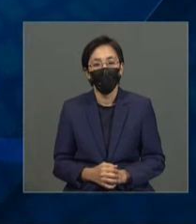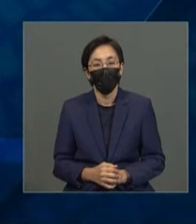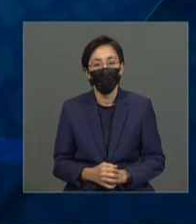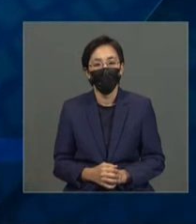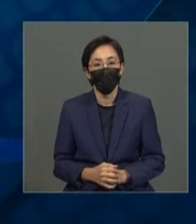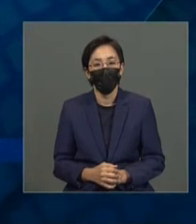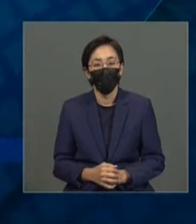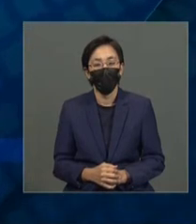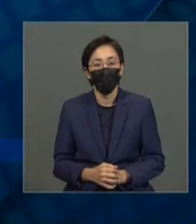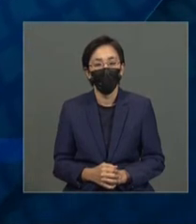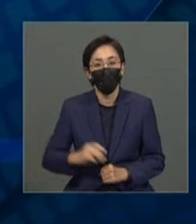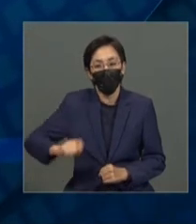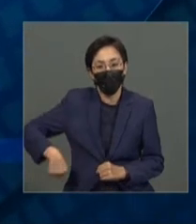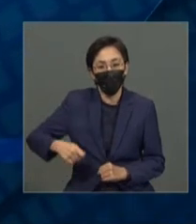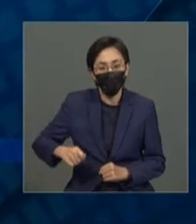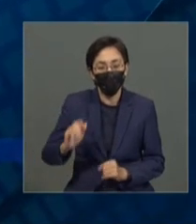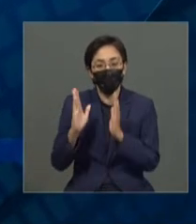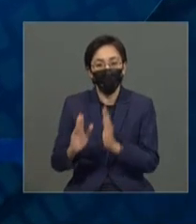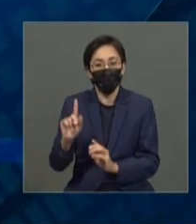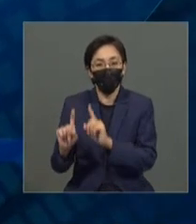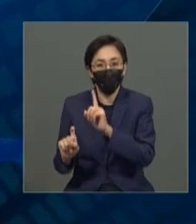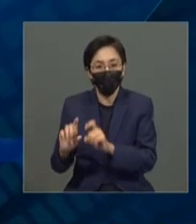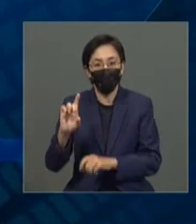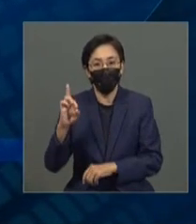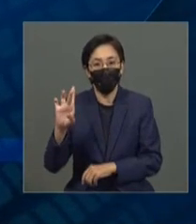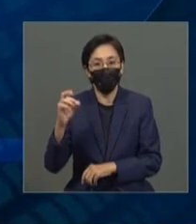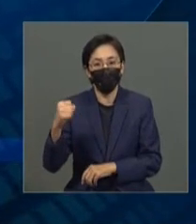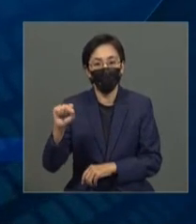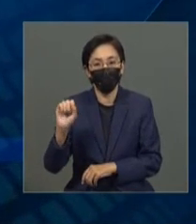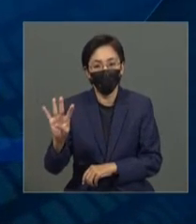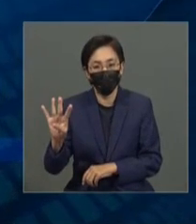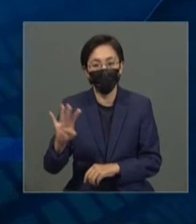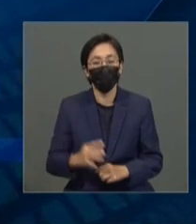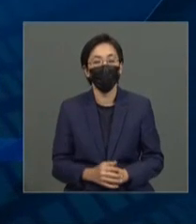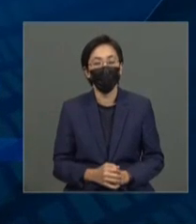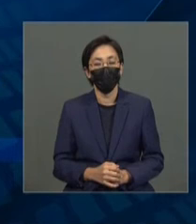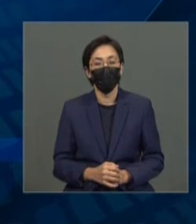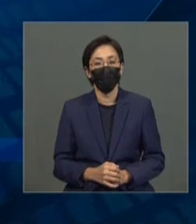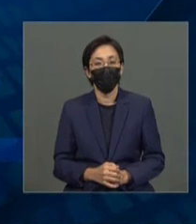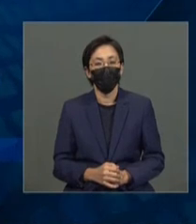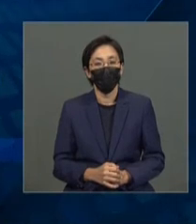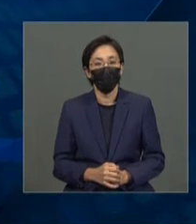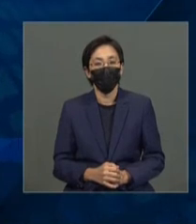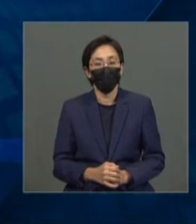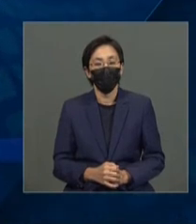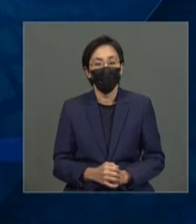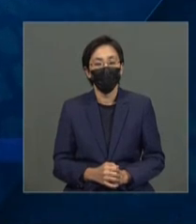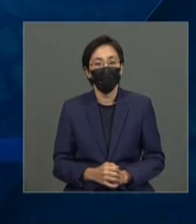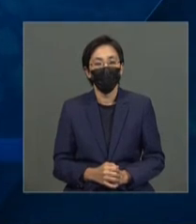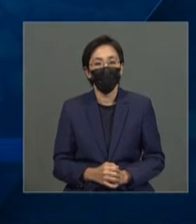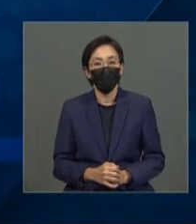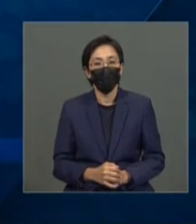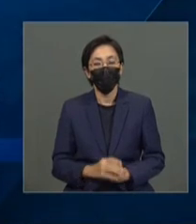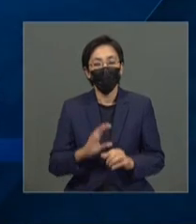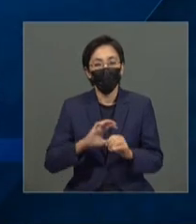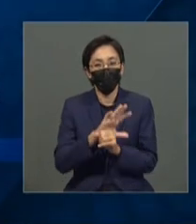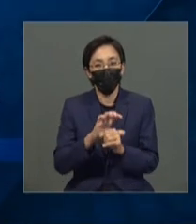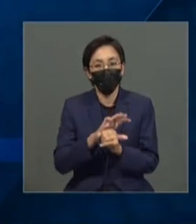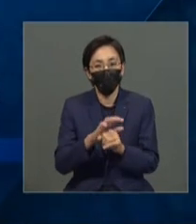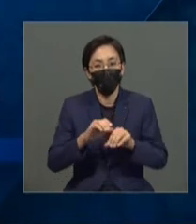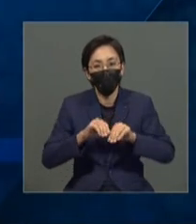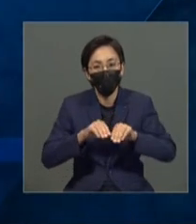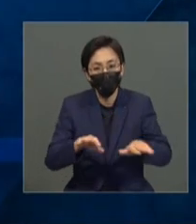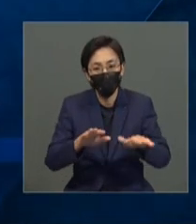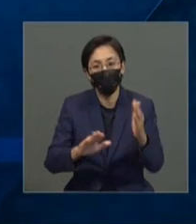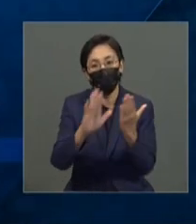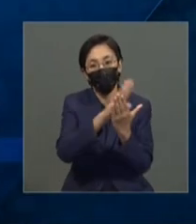านยอดผู้เสียชีวิตของกัมพูชา114รายนะคะในส่วนของสถานการณ์การแพร่ระบาดประเทศไ